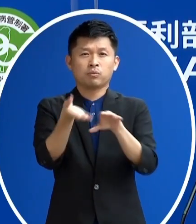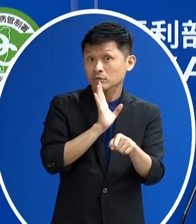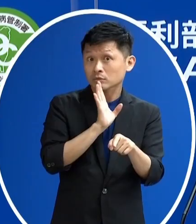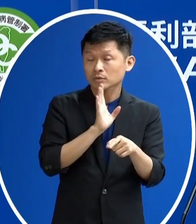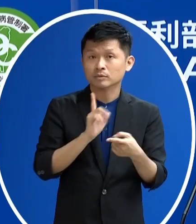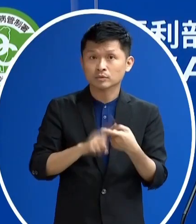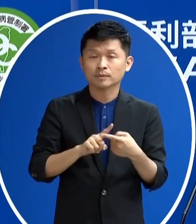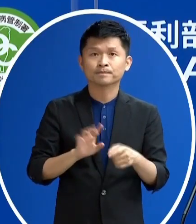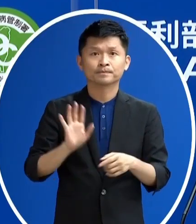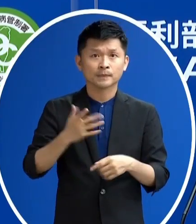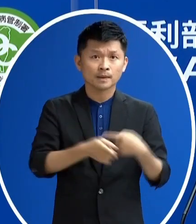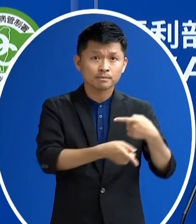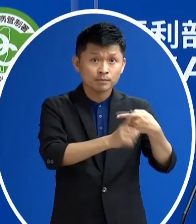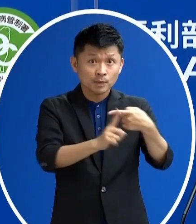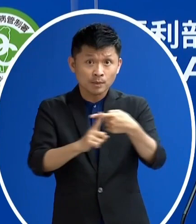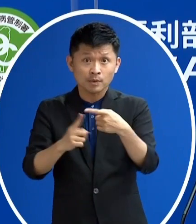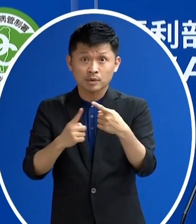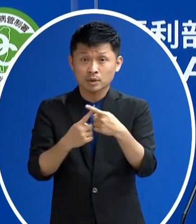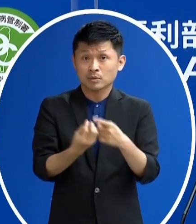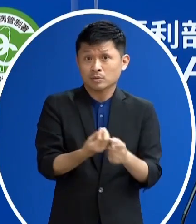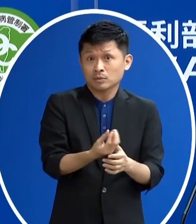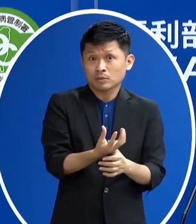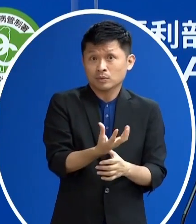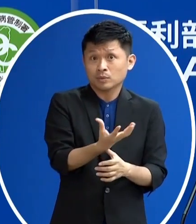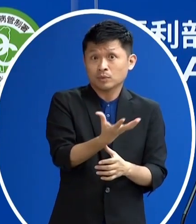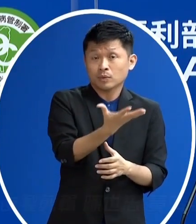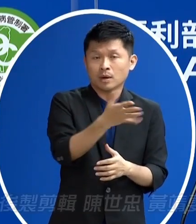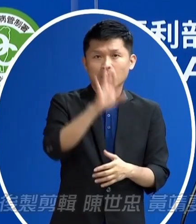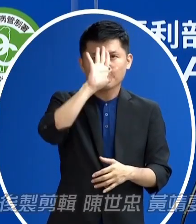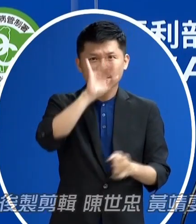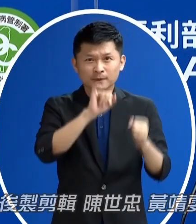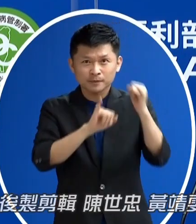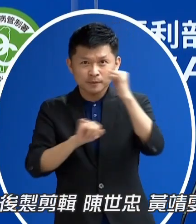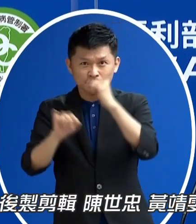走。当染的人越多，那其实这个病毒